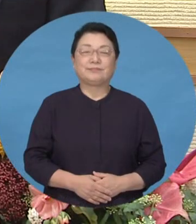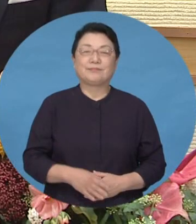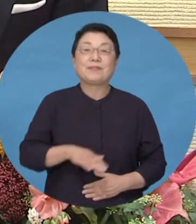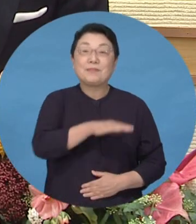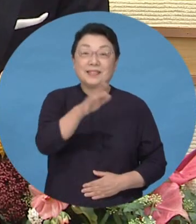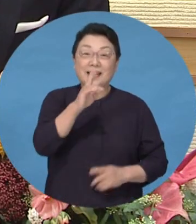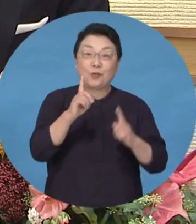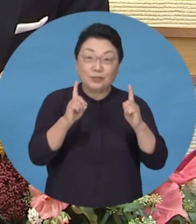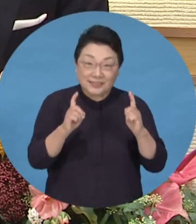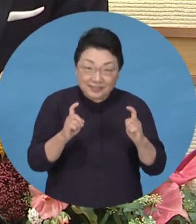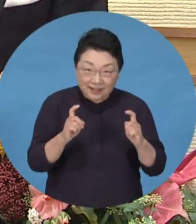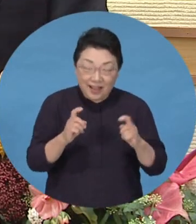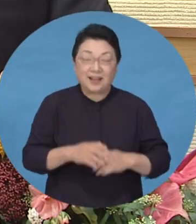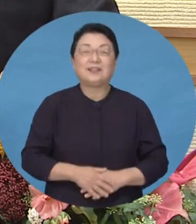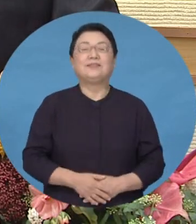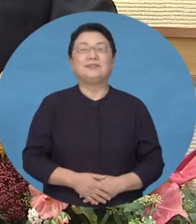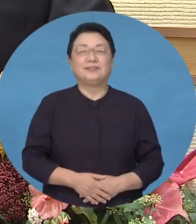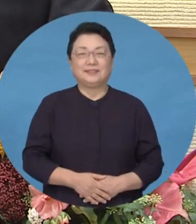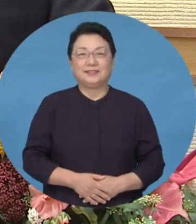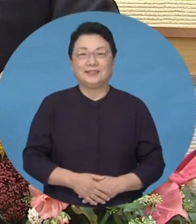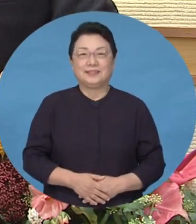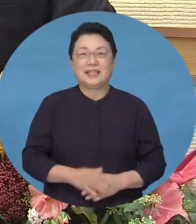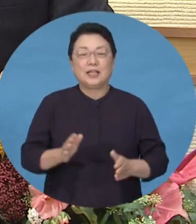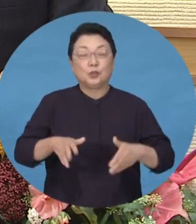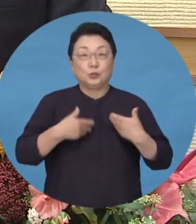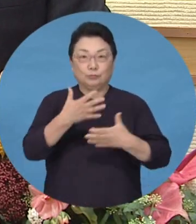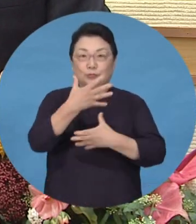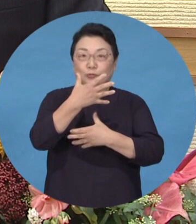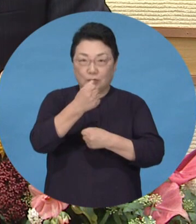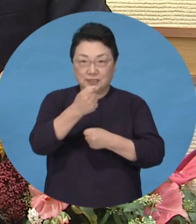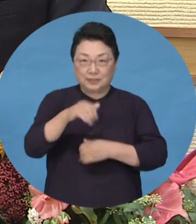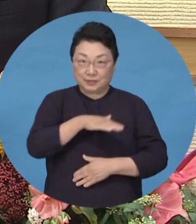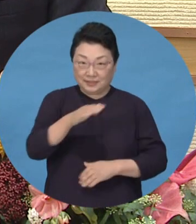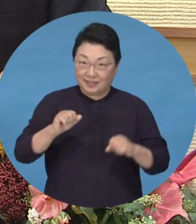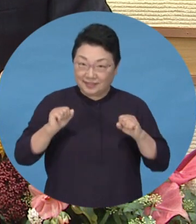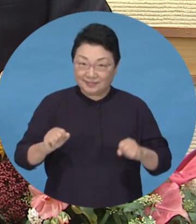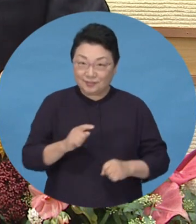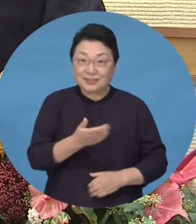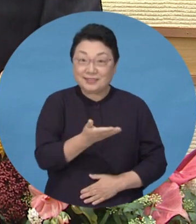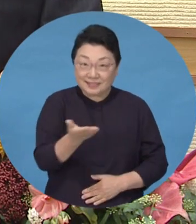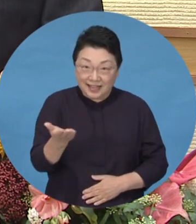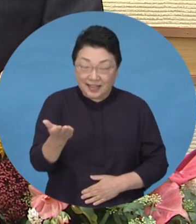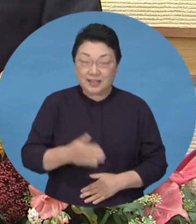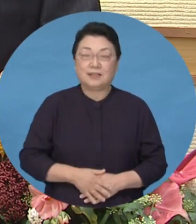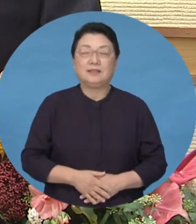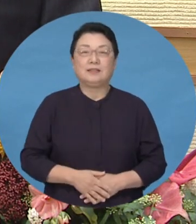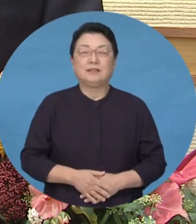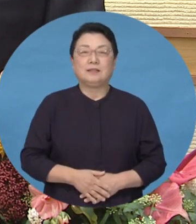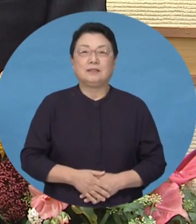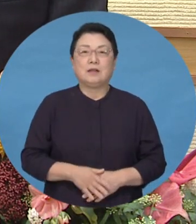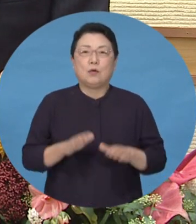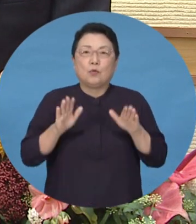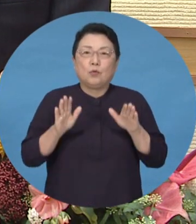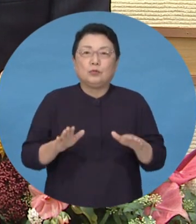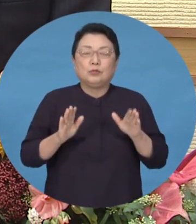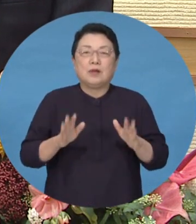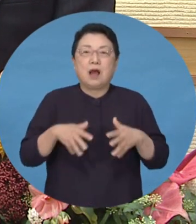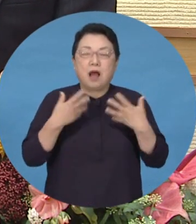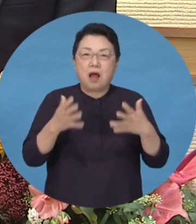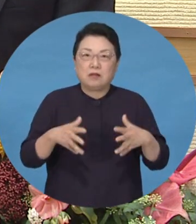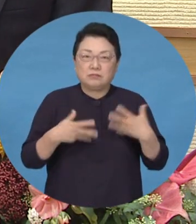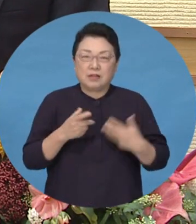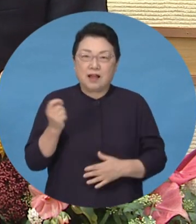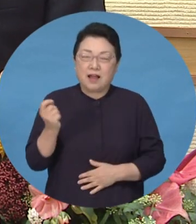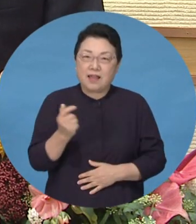皆さんこんにちはこんにちは春分の日ですが皆さんいかがお過ごしでしょうかあのとりわけ今年はその春の